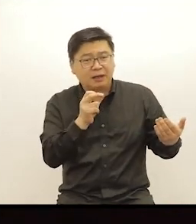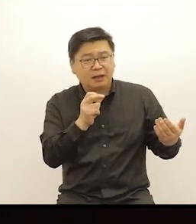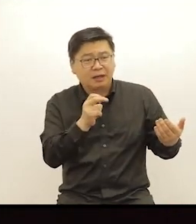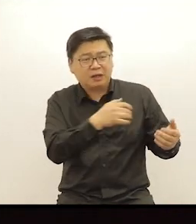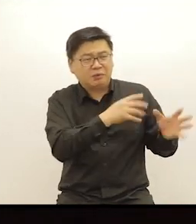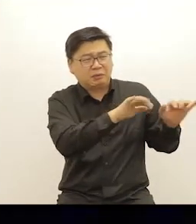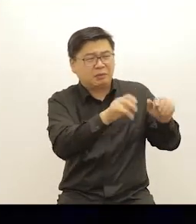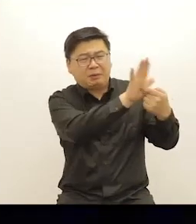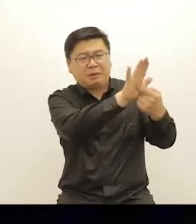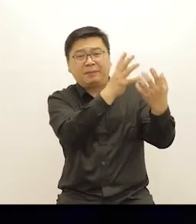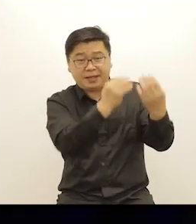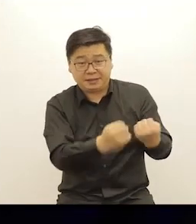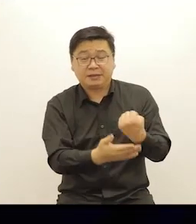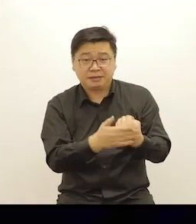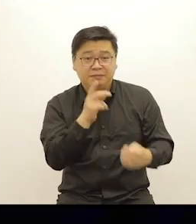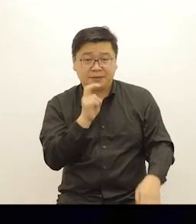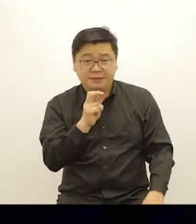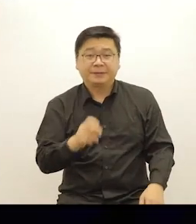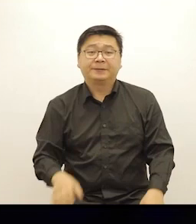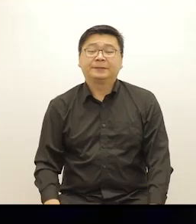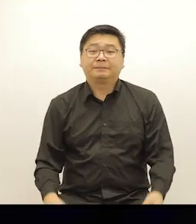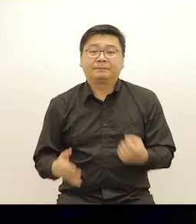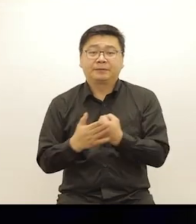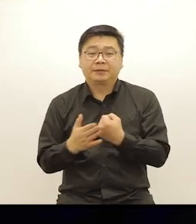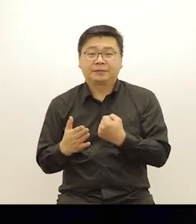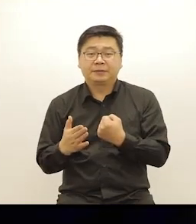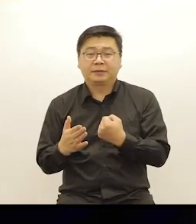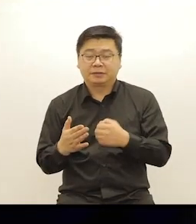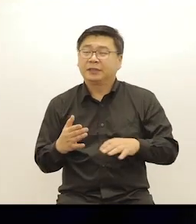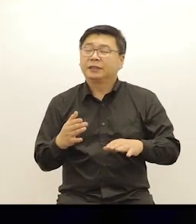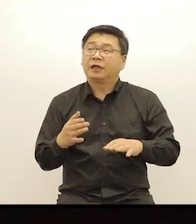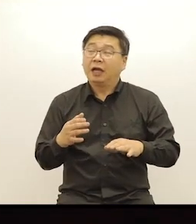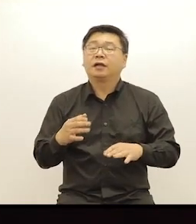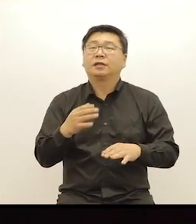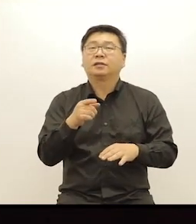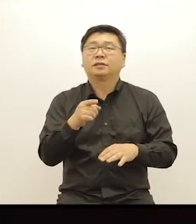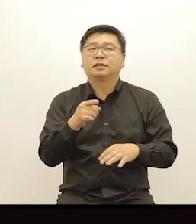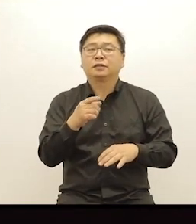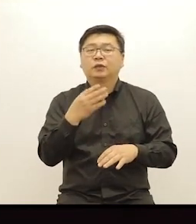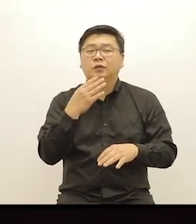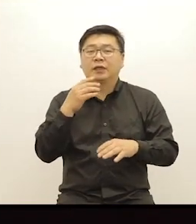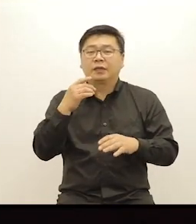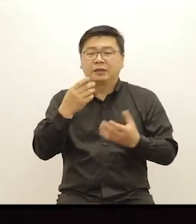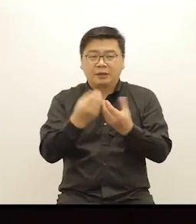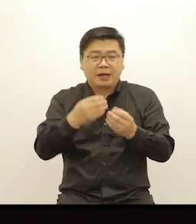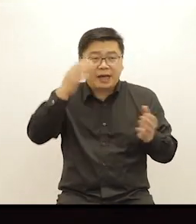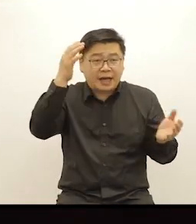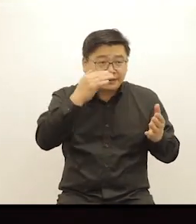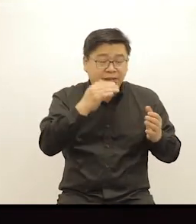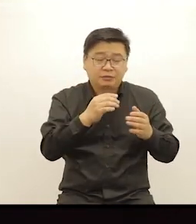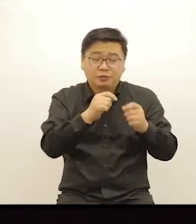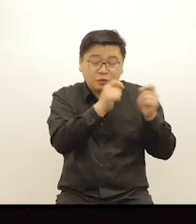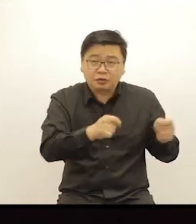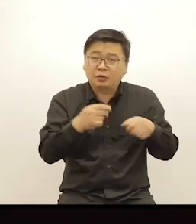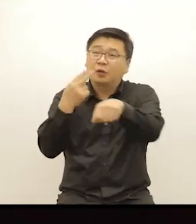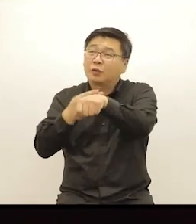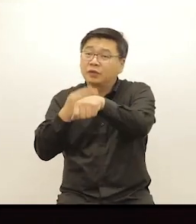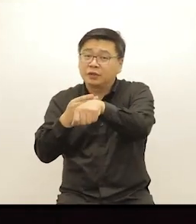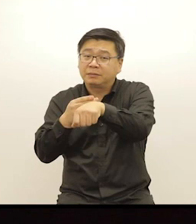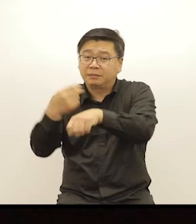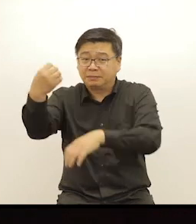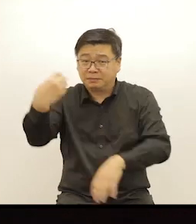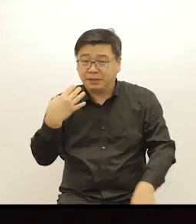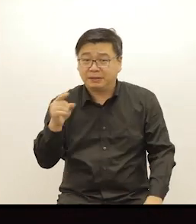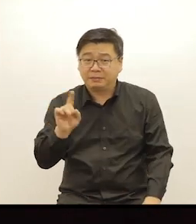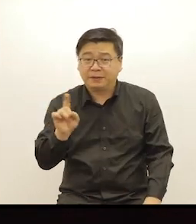그래서 예, 물론 이제 그 학생들이랑 교수님들이 그 연주 안 하는 데는 이유가 가끔 있는